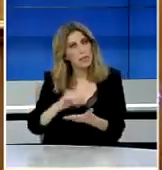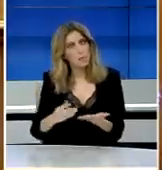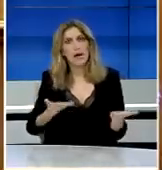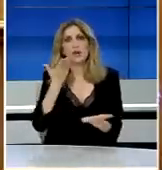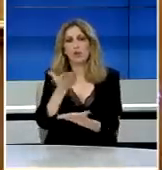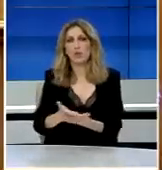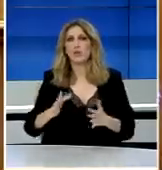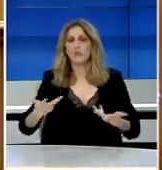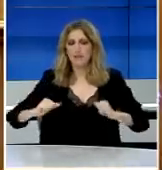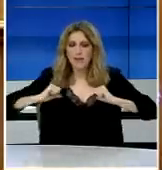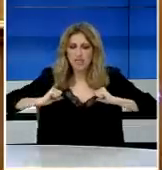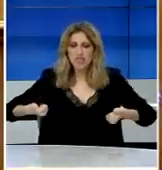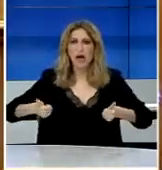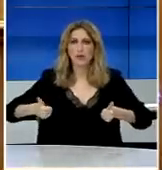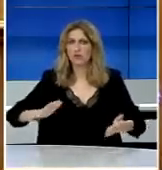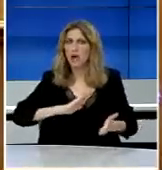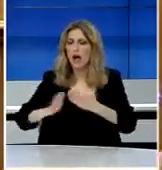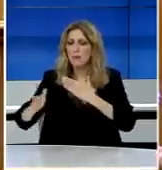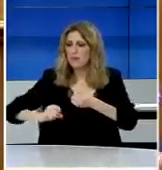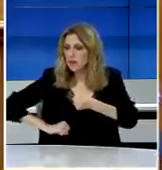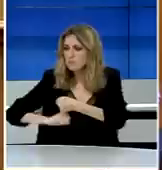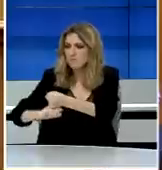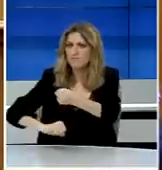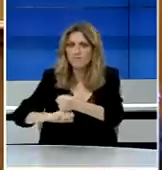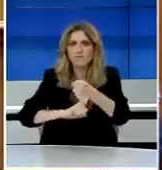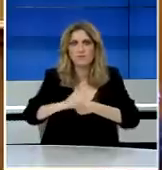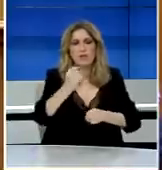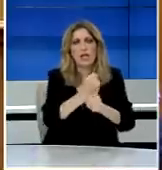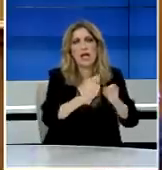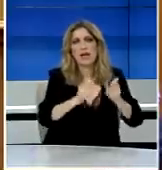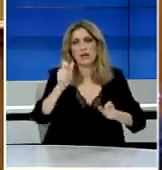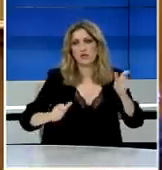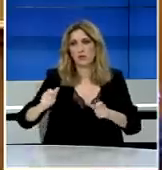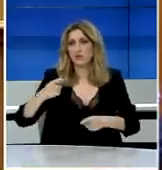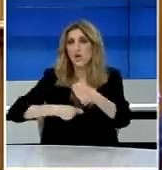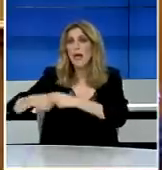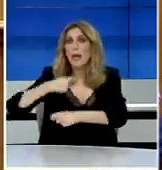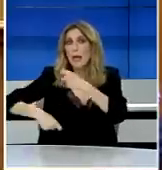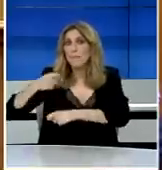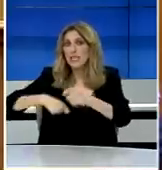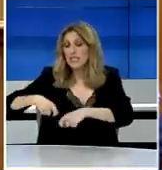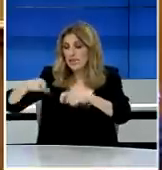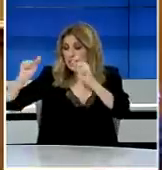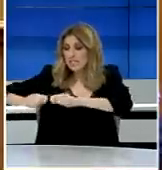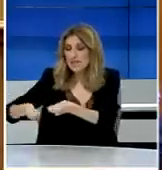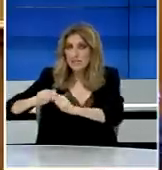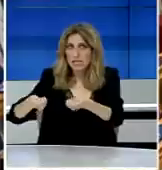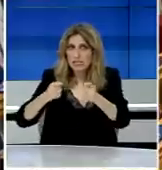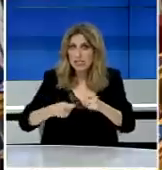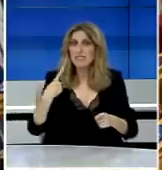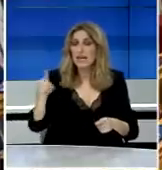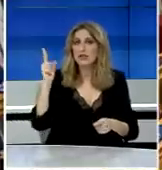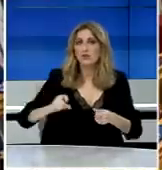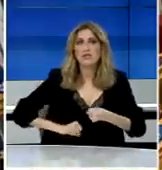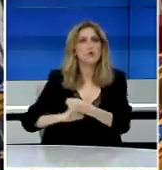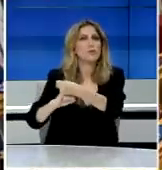στήριξη της εργασίας για τις επιχειρήσεις που είναι σε αναστολή στο 100%. Για τις πληττόμενες βαριά επιχειρήσεις στην